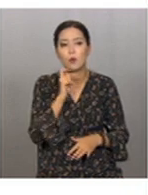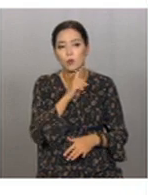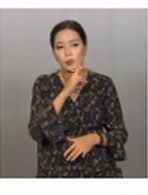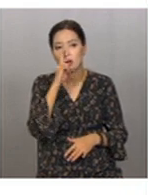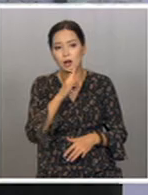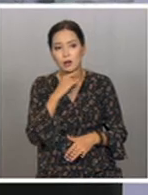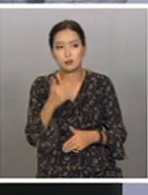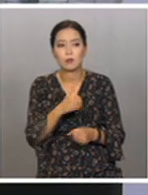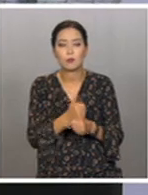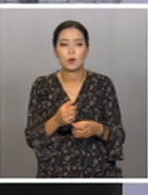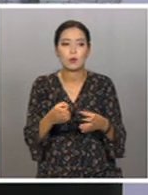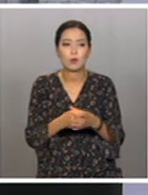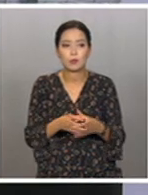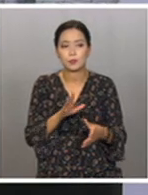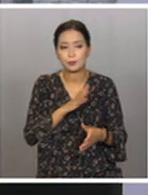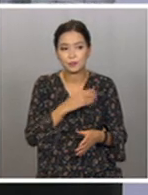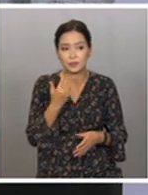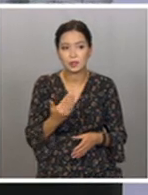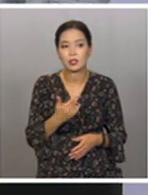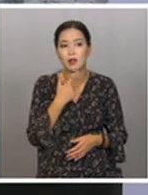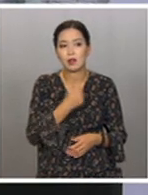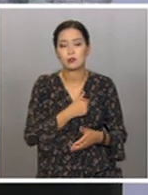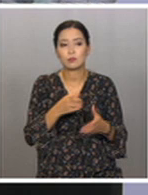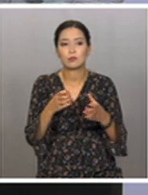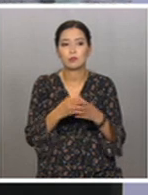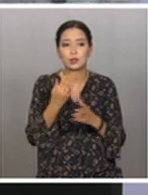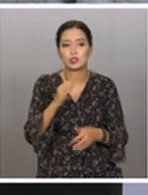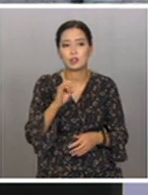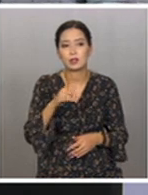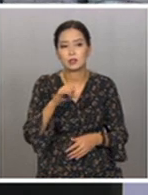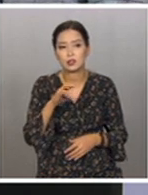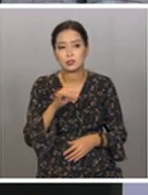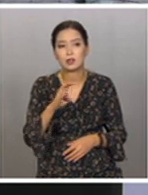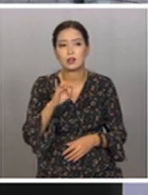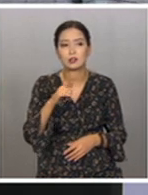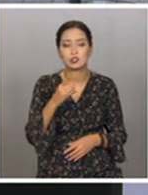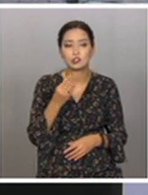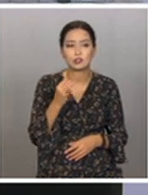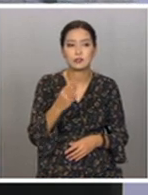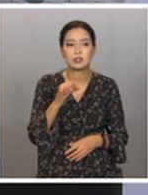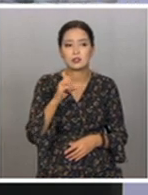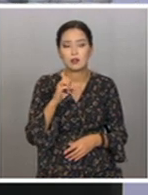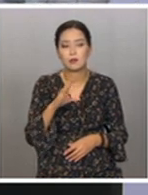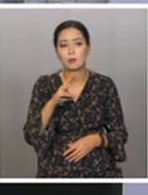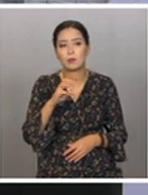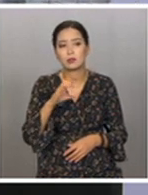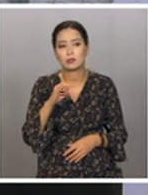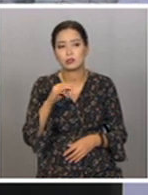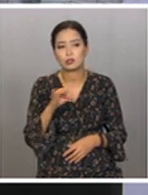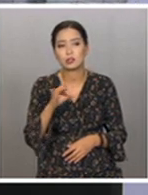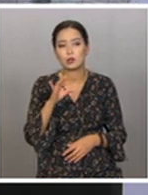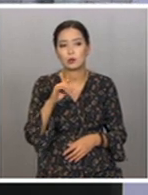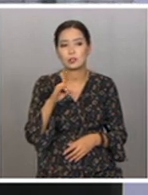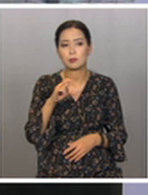құрылды. Әскери бөлімдер құруда Жангелдин, Арғыншиев, Исаев, Масанчи, Розабақиев тағы басқа